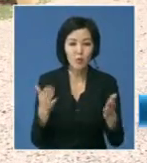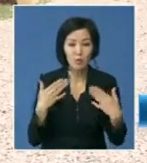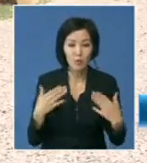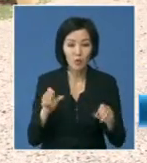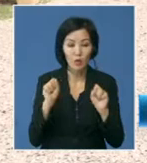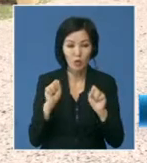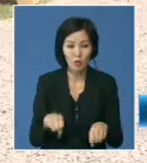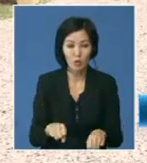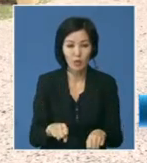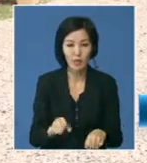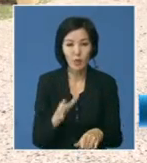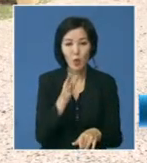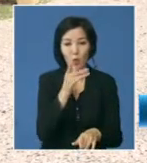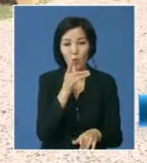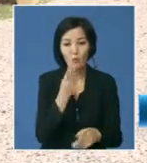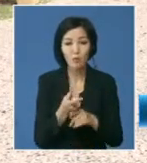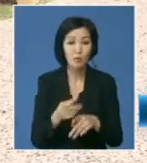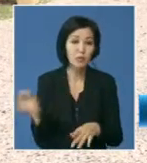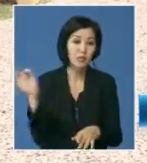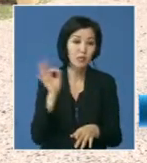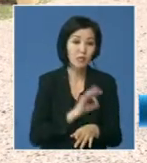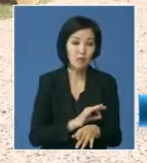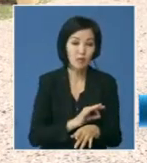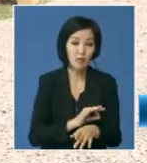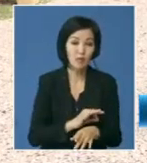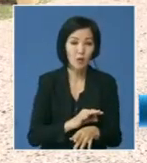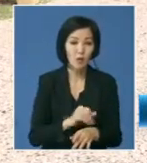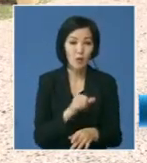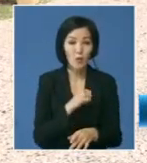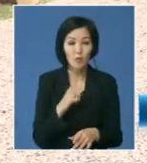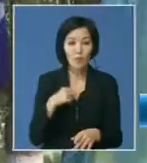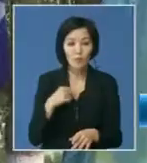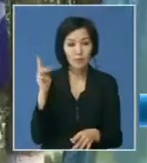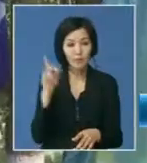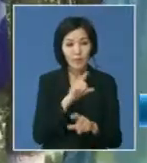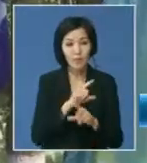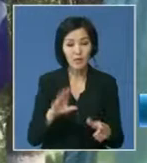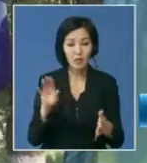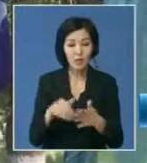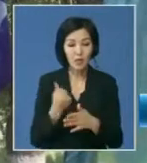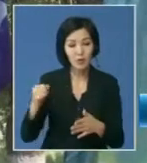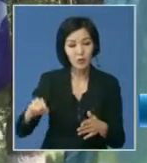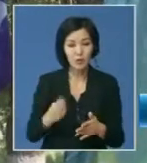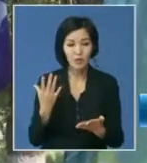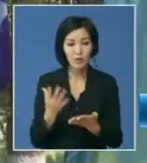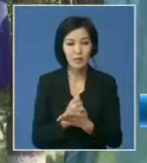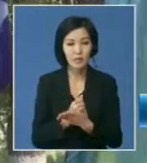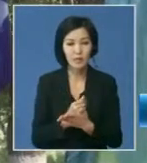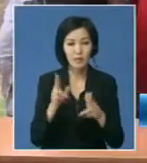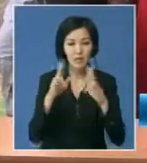біз уақытымызды тиімді өткіземіз. Әрі балаларға өзіміздің басқа мектептерден жаңа достар табамыз. Мен осы